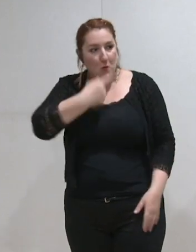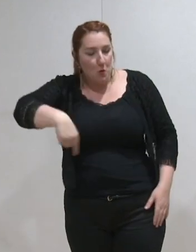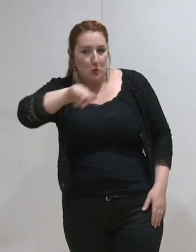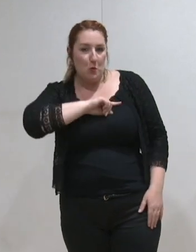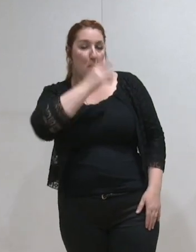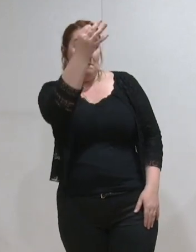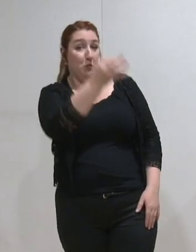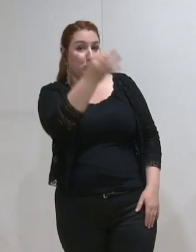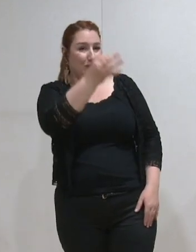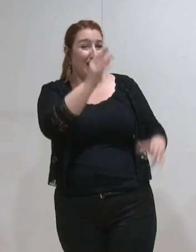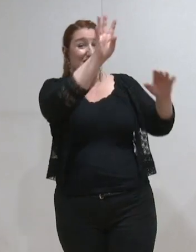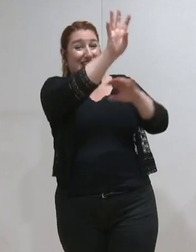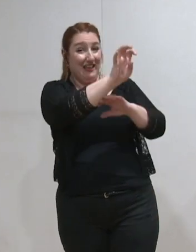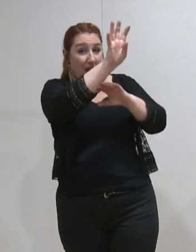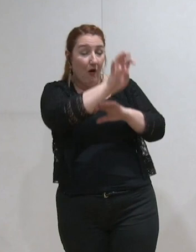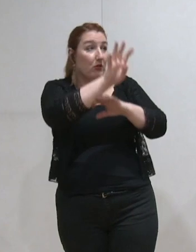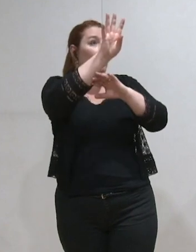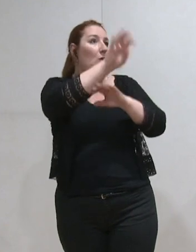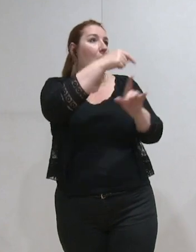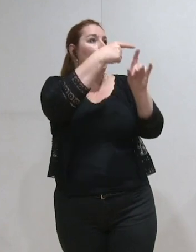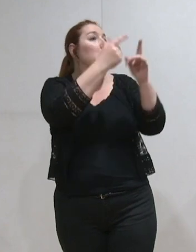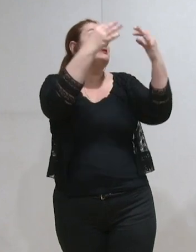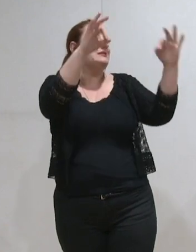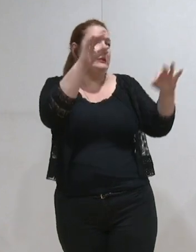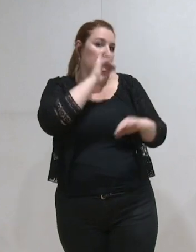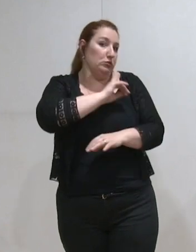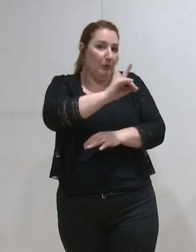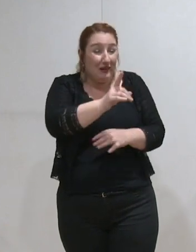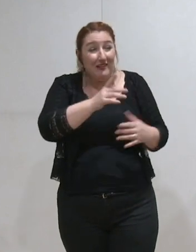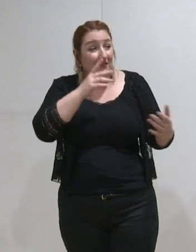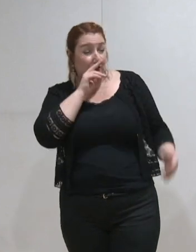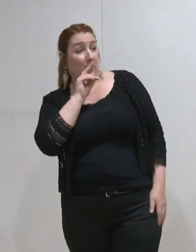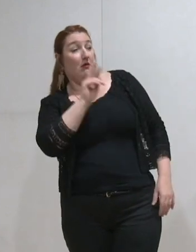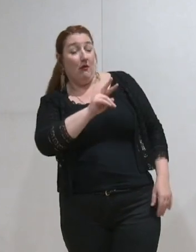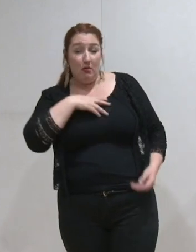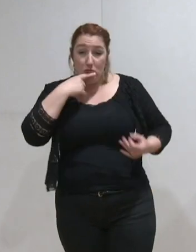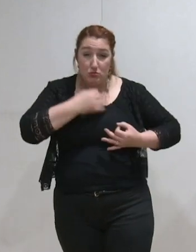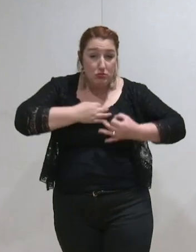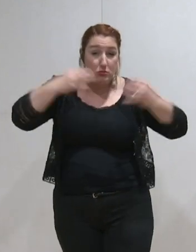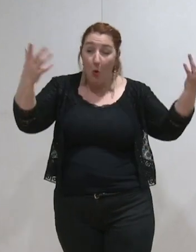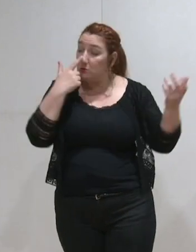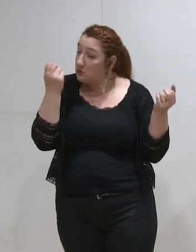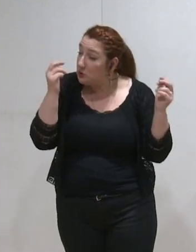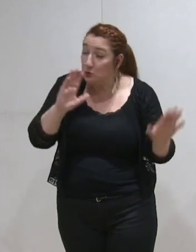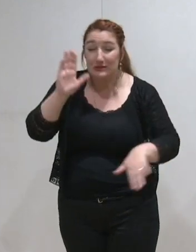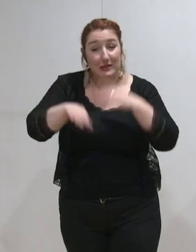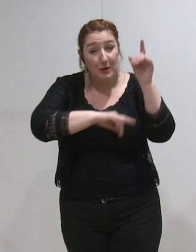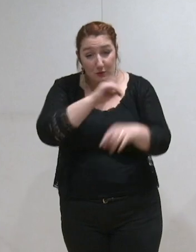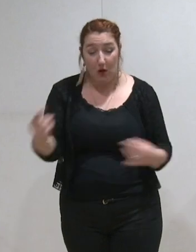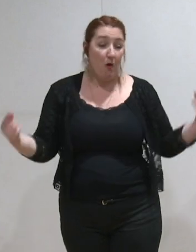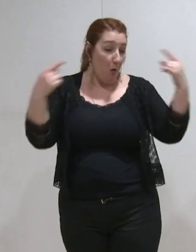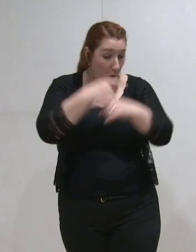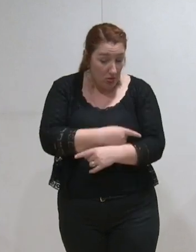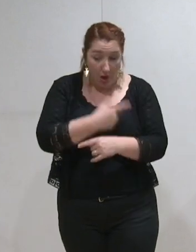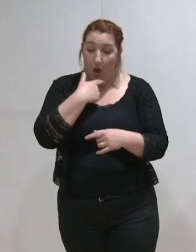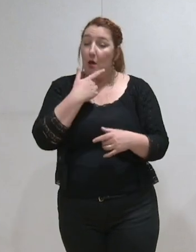imposez 40 voir 40 + 10 même est excessif et va faire dysfonctionner dans